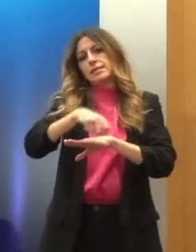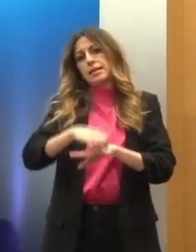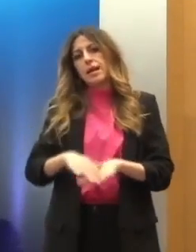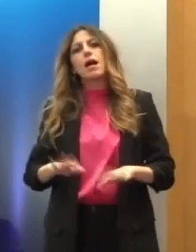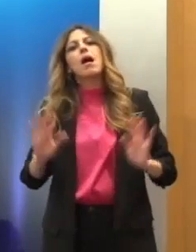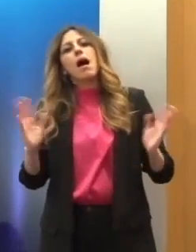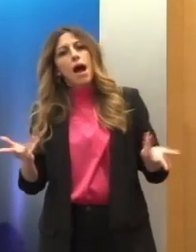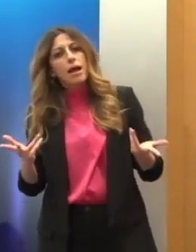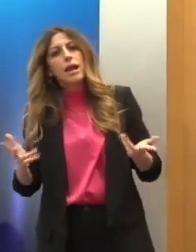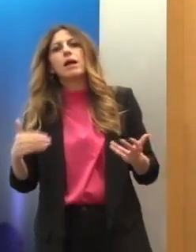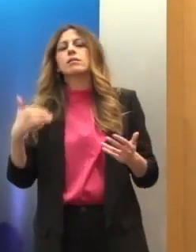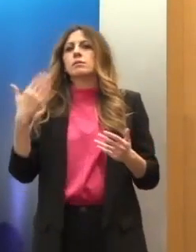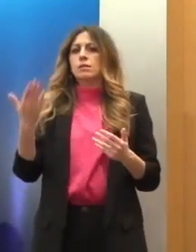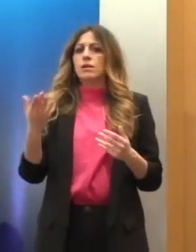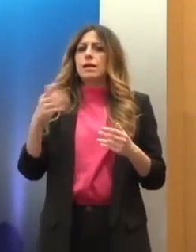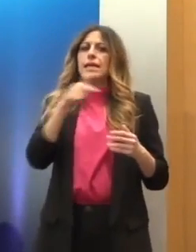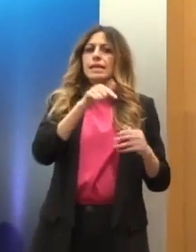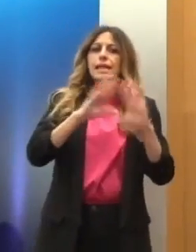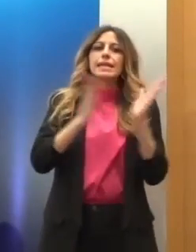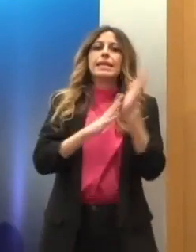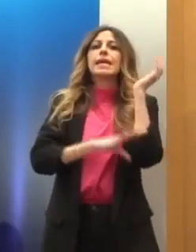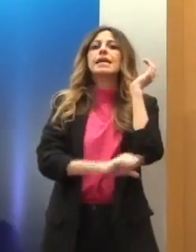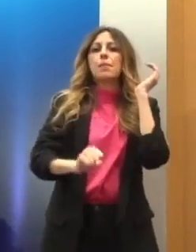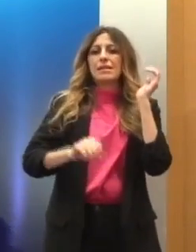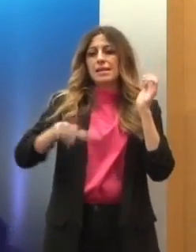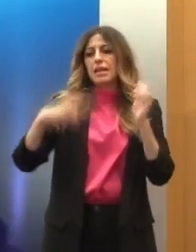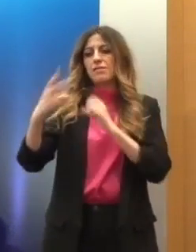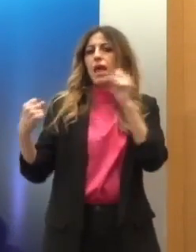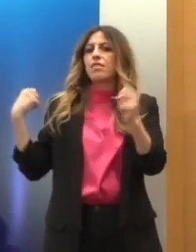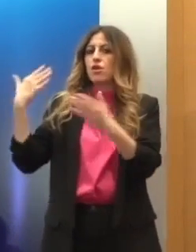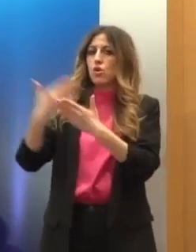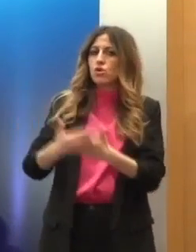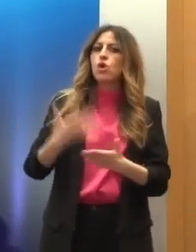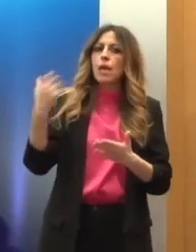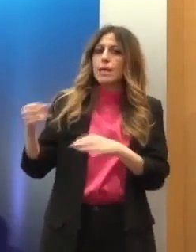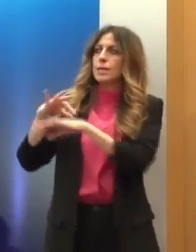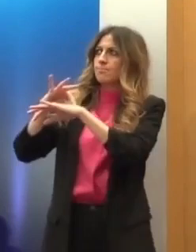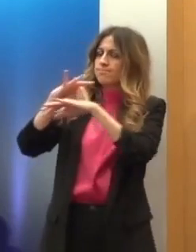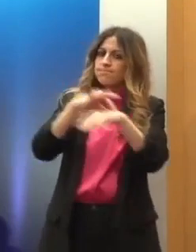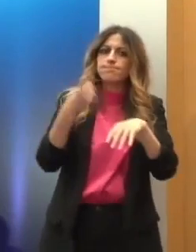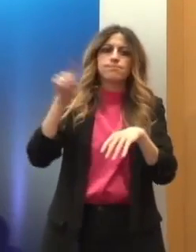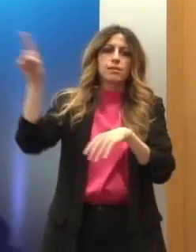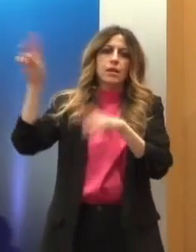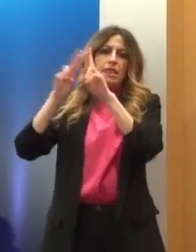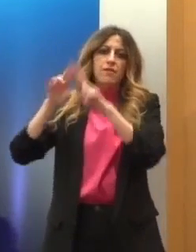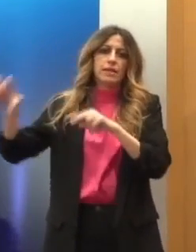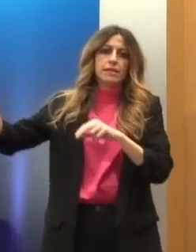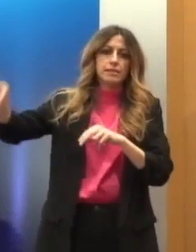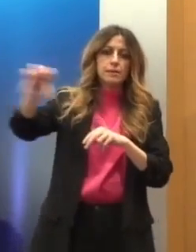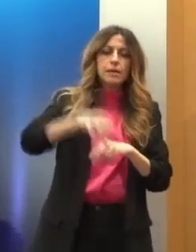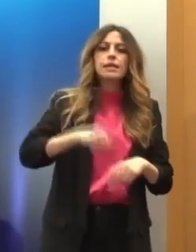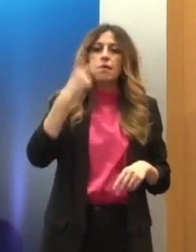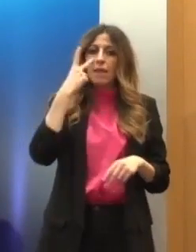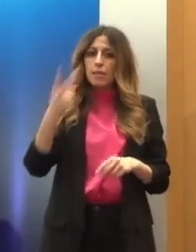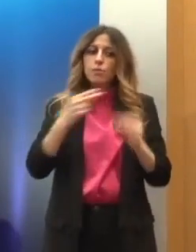σηματοδότησαν και καθοδήγησαν το έργο της Γενικής Γραμματείας τα τελευταία 2 χρόνια. Αξιολογώντας τα αποτελέσματά τους, διαπιστώνουμε ότι είναι